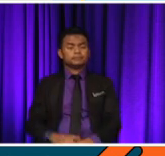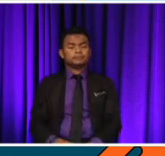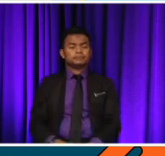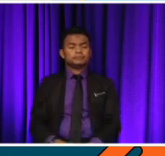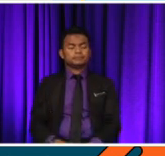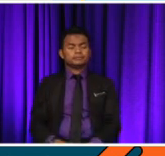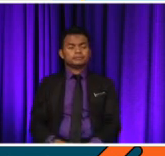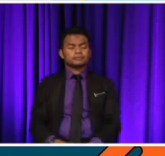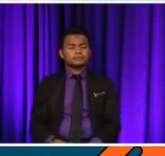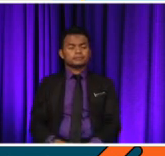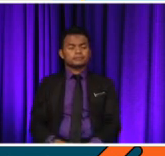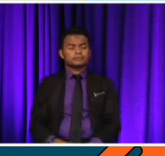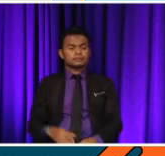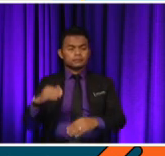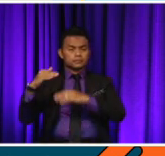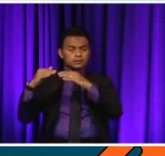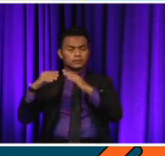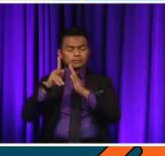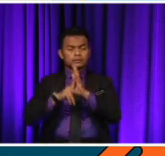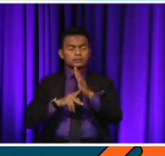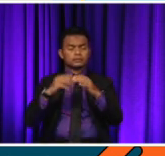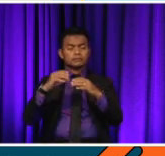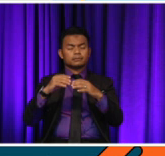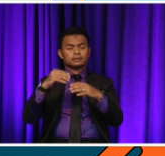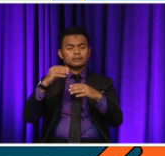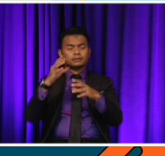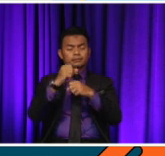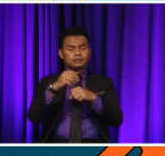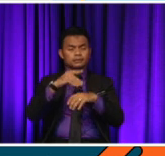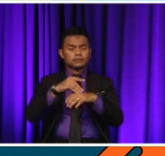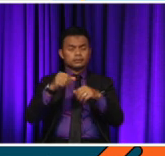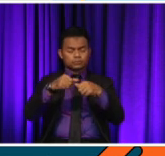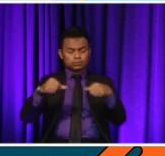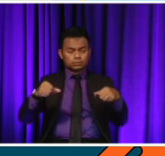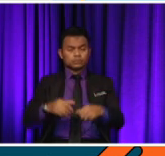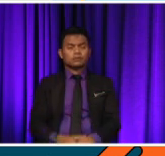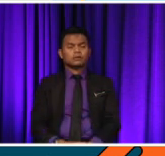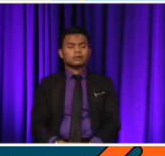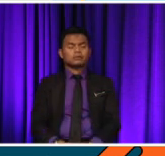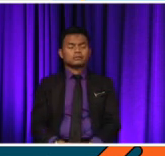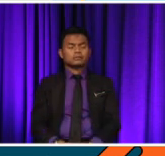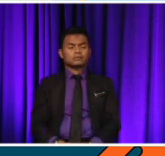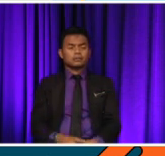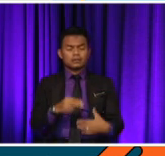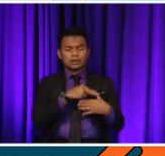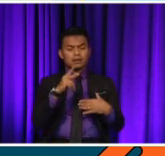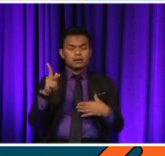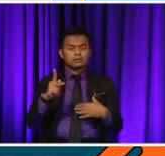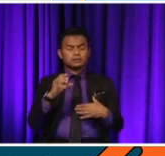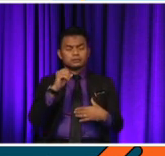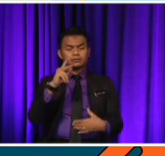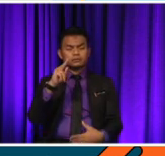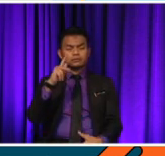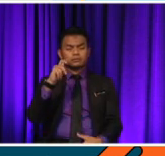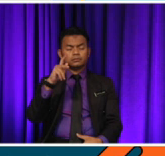tahap kecakapan dapat diukur melalui upaya sebuah organisasi menghasilkan output pengeluaran Oke